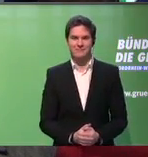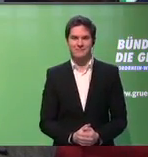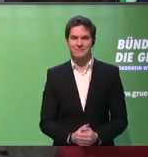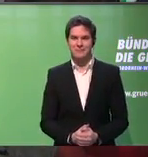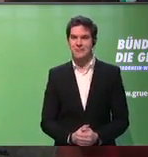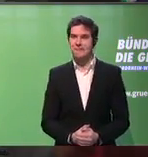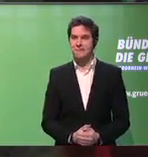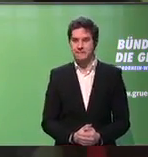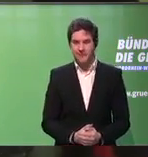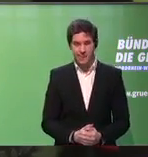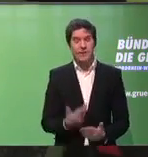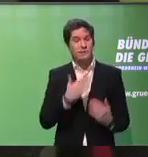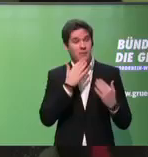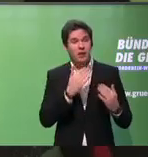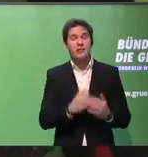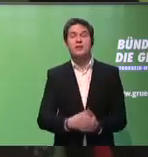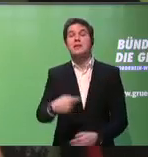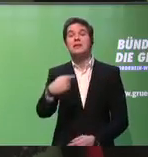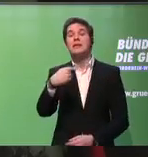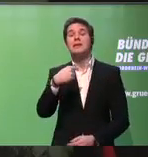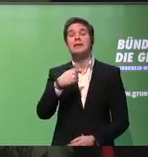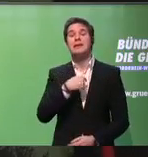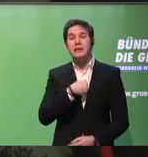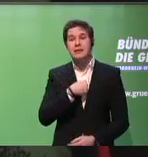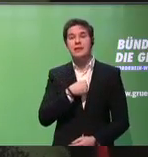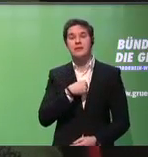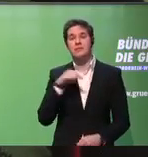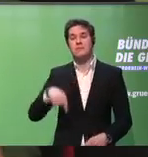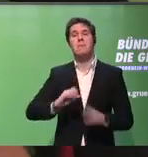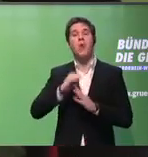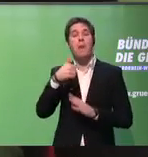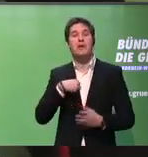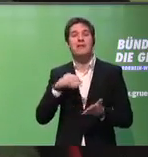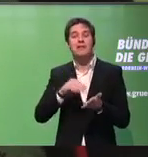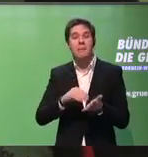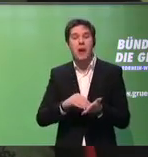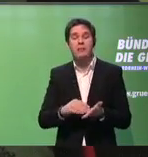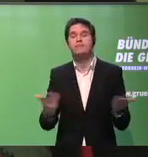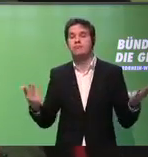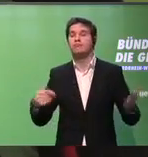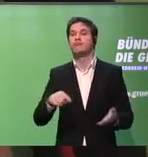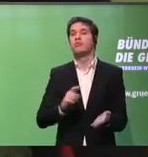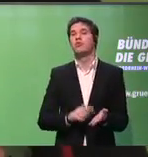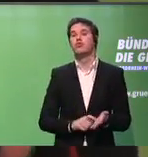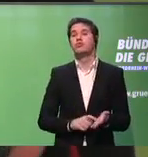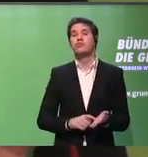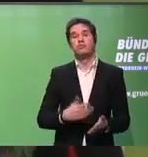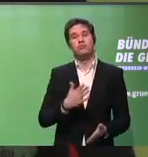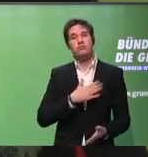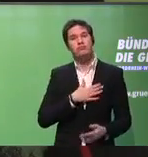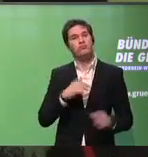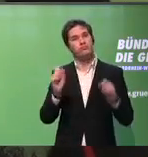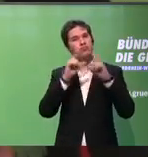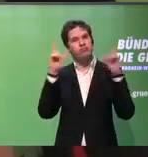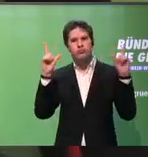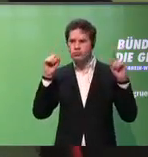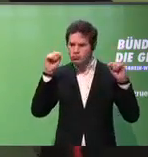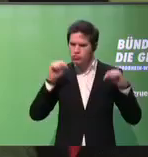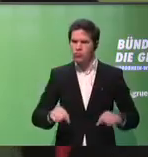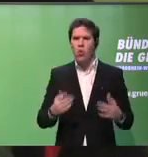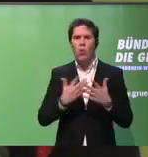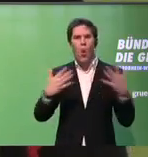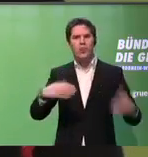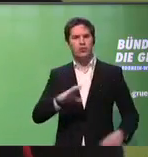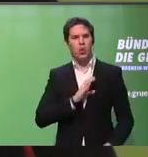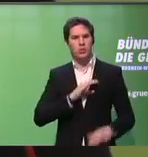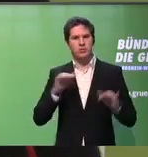Ja, danke. Ich mache mit bei der Primary, weil ich genauso denke, dass es eine großartige Möglichkeit ist,